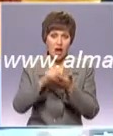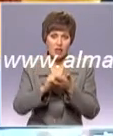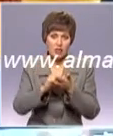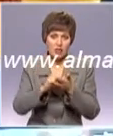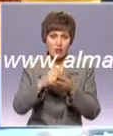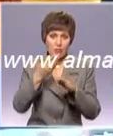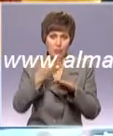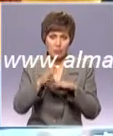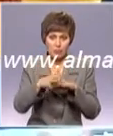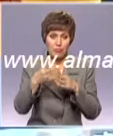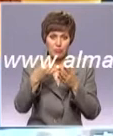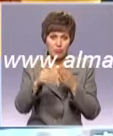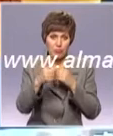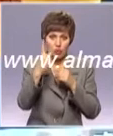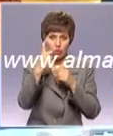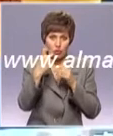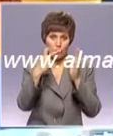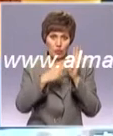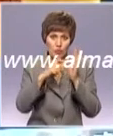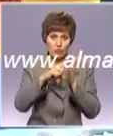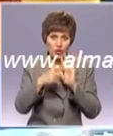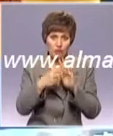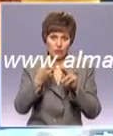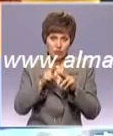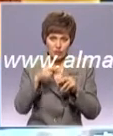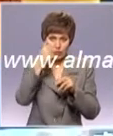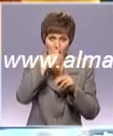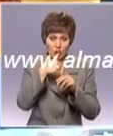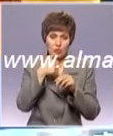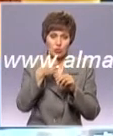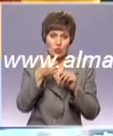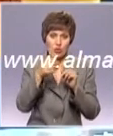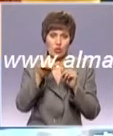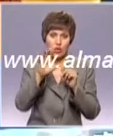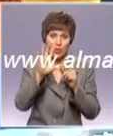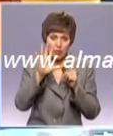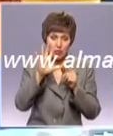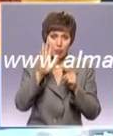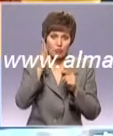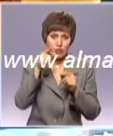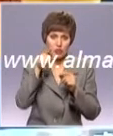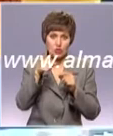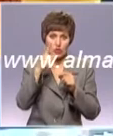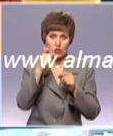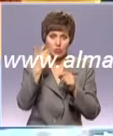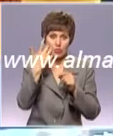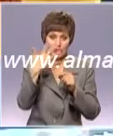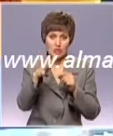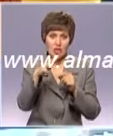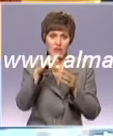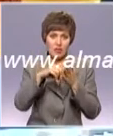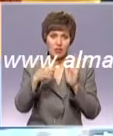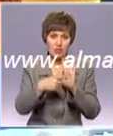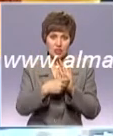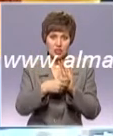последующим выкупом, 108 квартир в этом году. По линии Жилстрой Сбербанка будет 1152 квартиры.